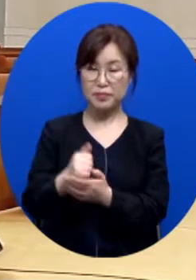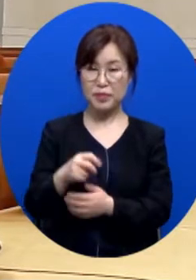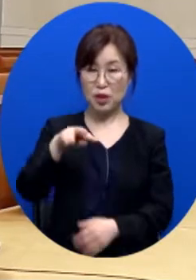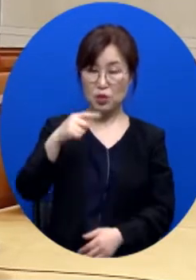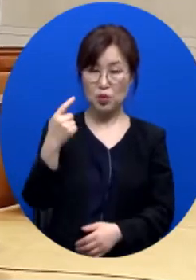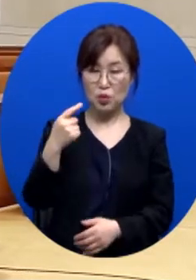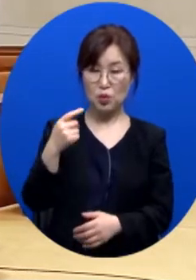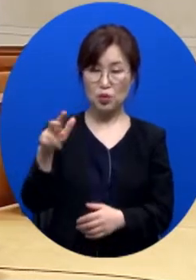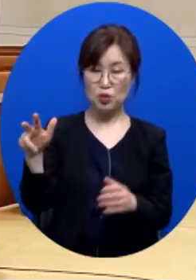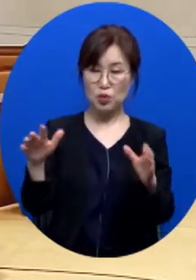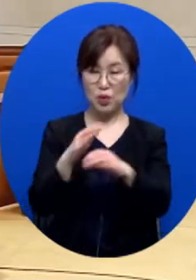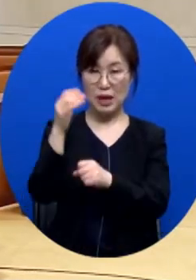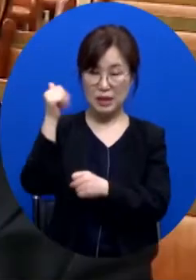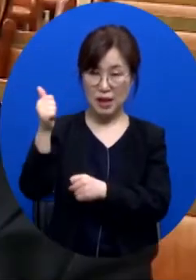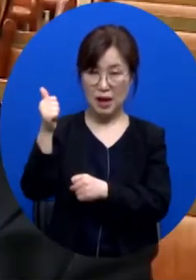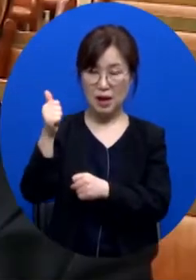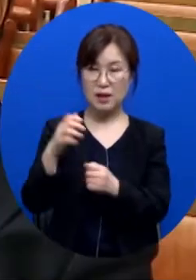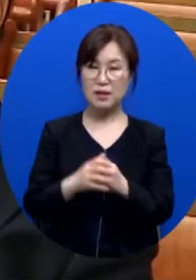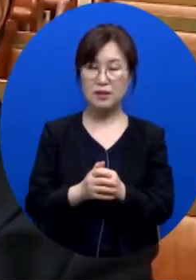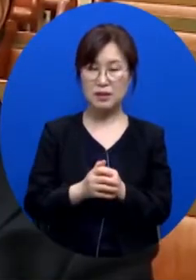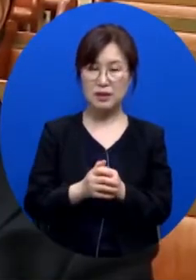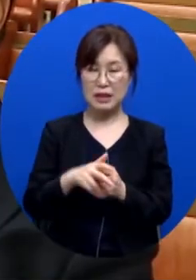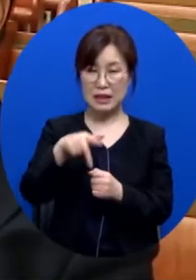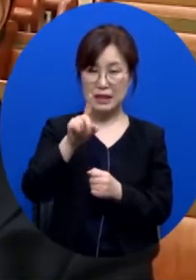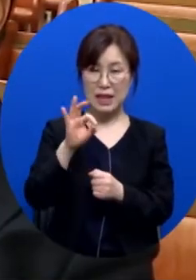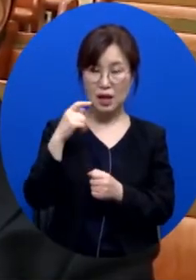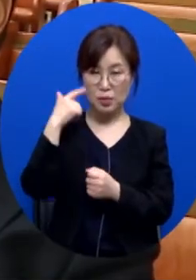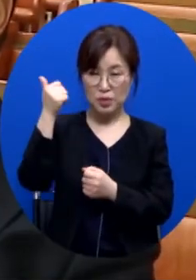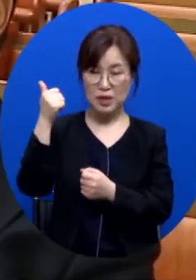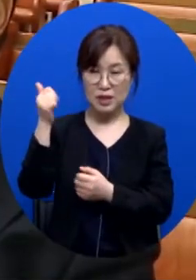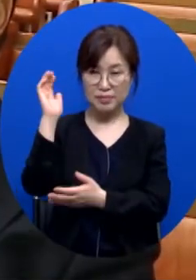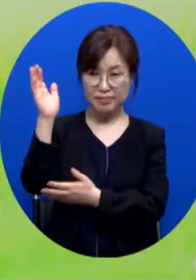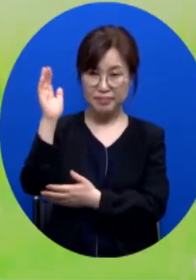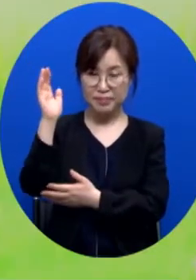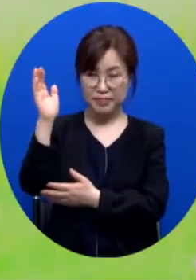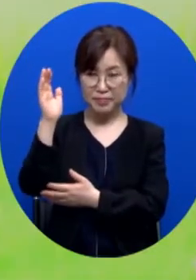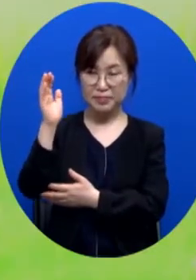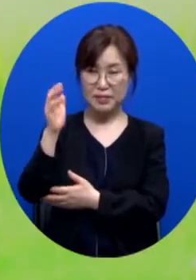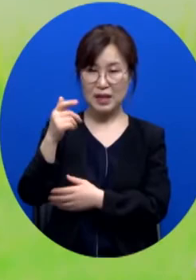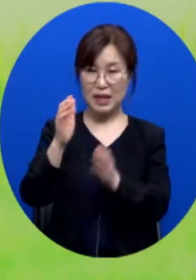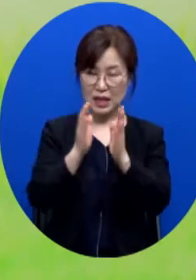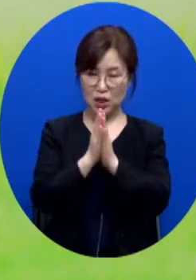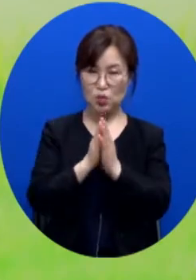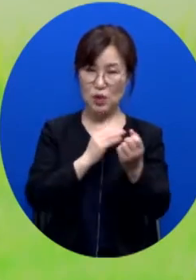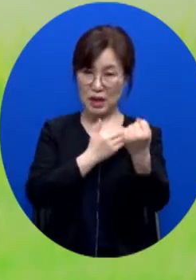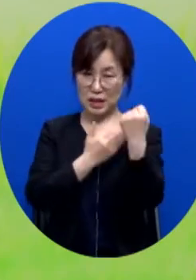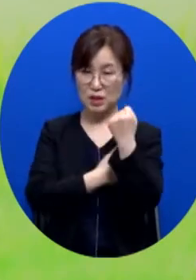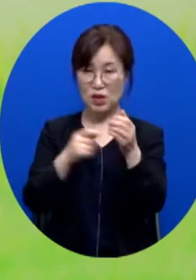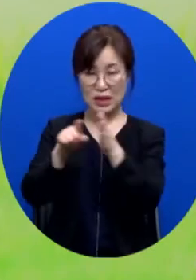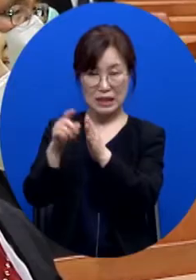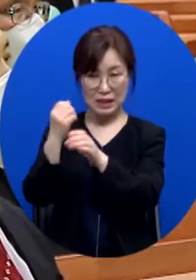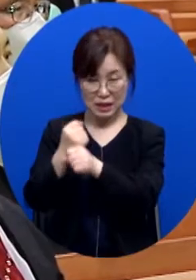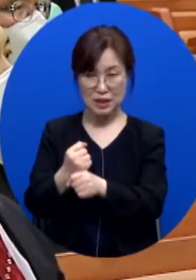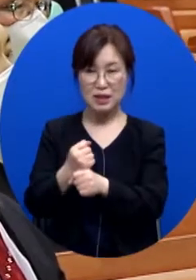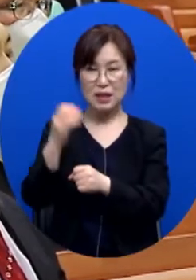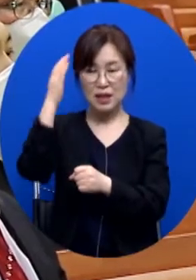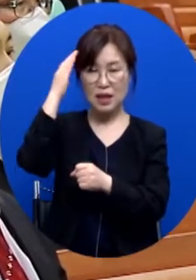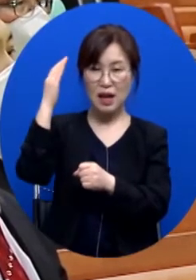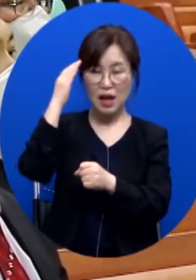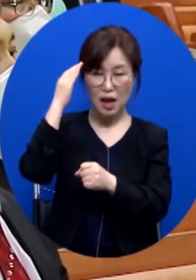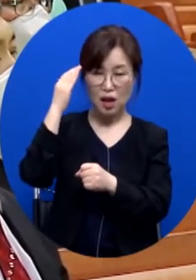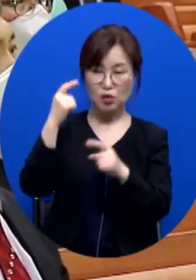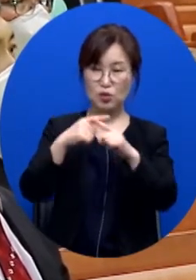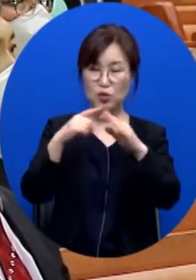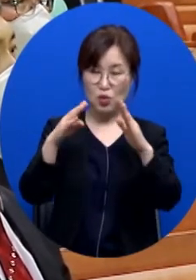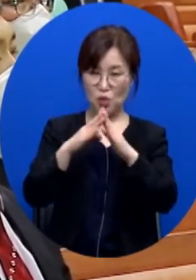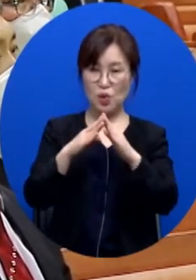충 회장과 대명 교회 장 창수 목사가 말씀을 전하며 기도의 능력을 의지하는 한국교회 기도운동 의 회복을